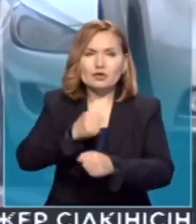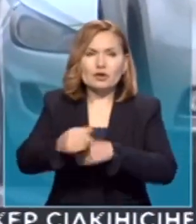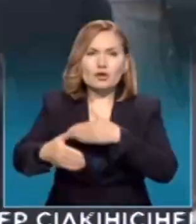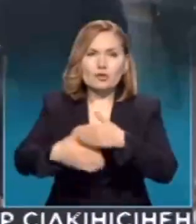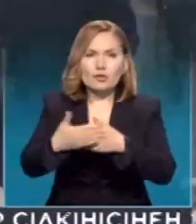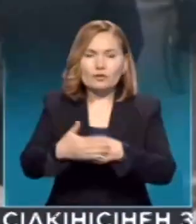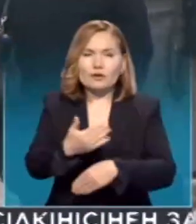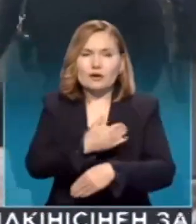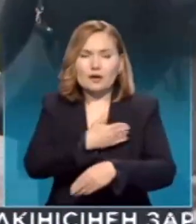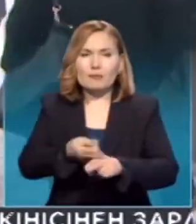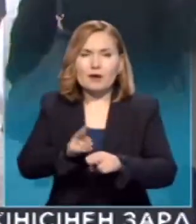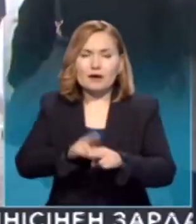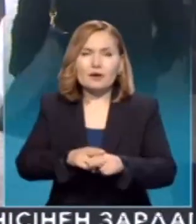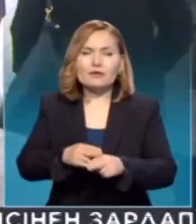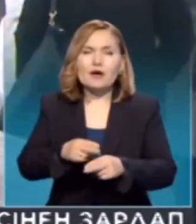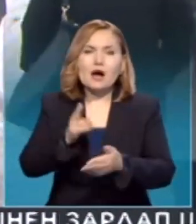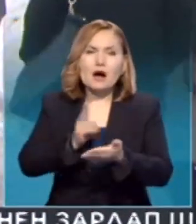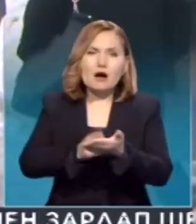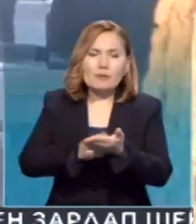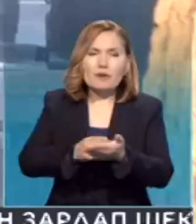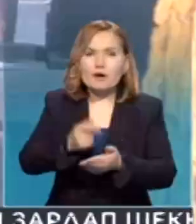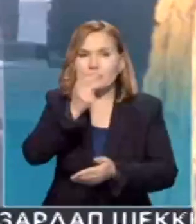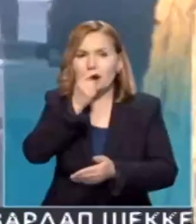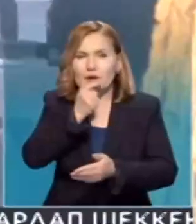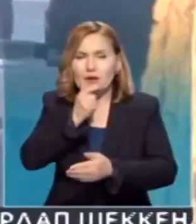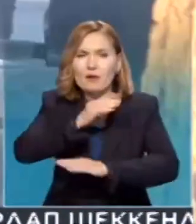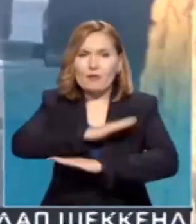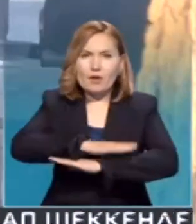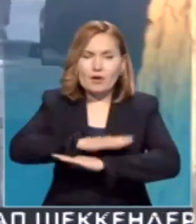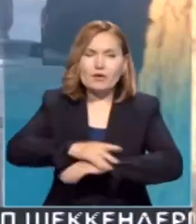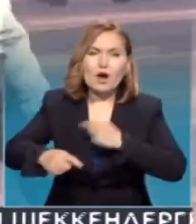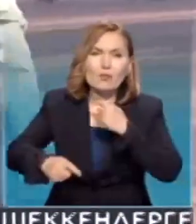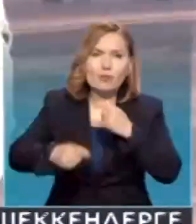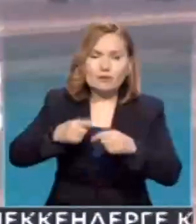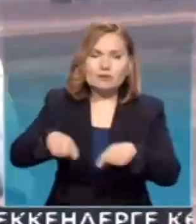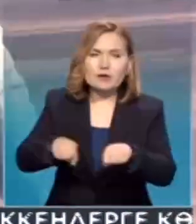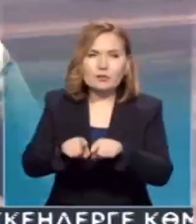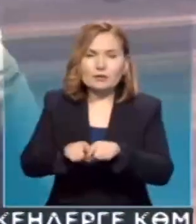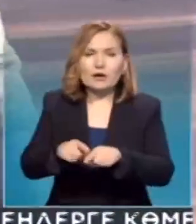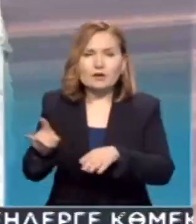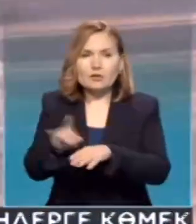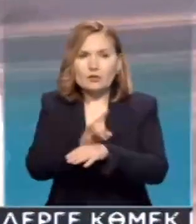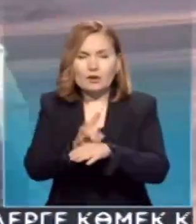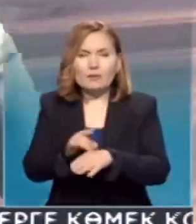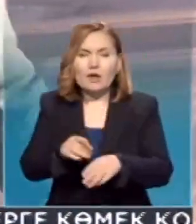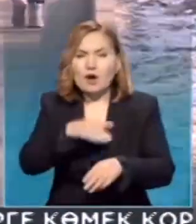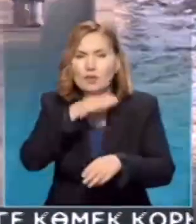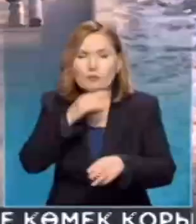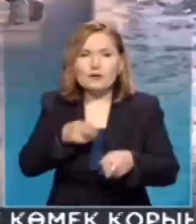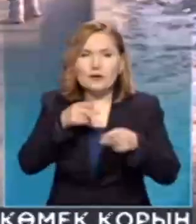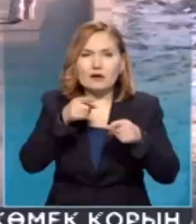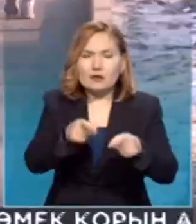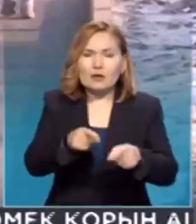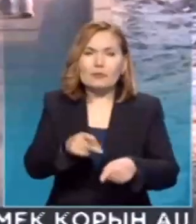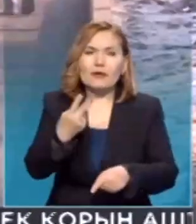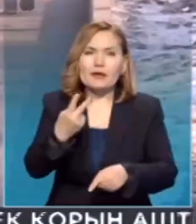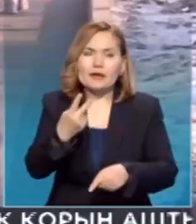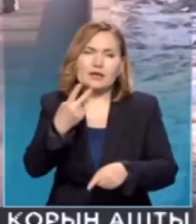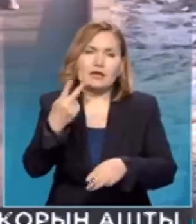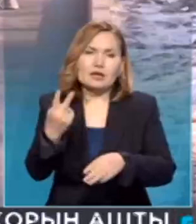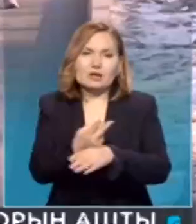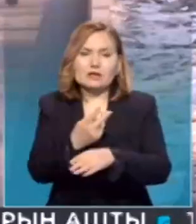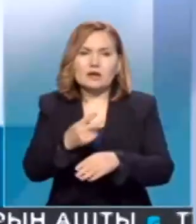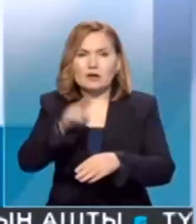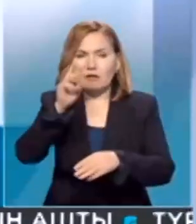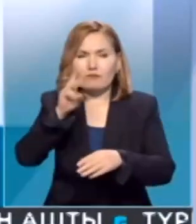көздеп отыр. Яғни коллекторлық этиканы бұзып, немесе сот орындаушы тергеуші болып, өтірік қорқытатындарға айыппұл екі есе көбеймек. Қазір